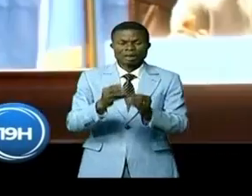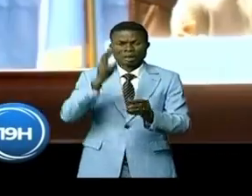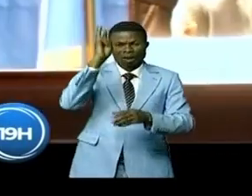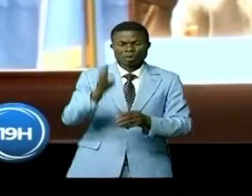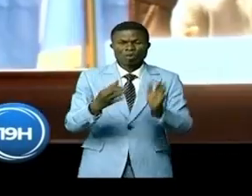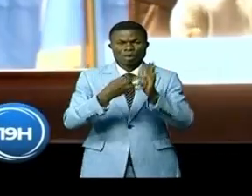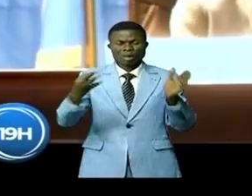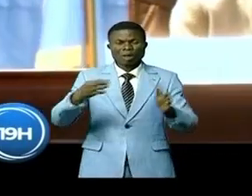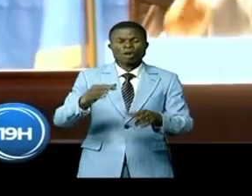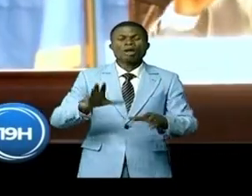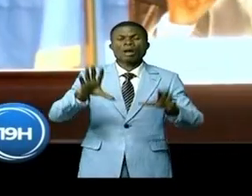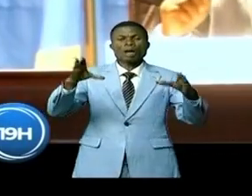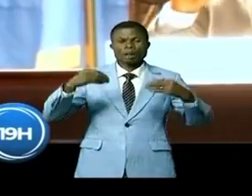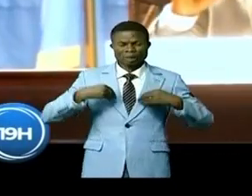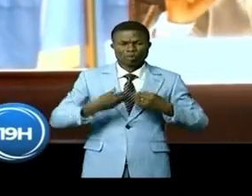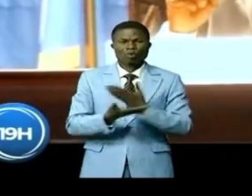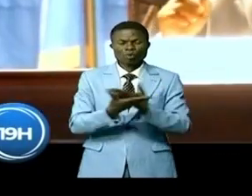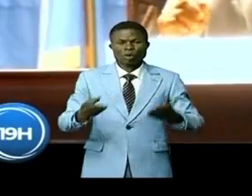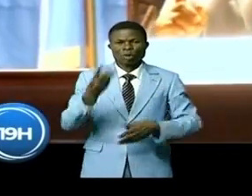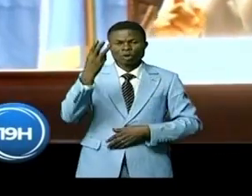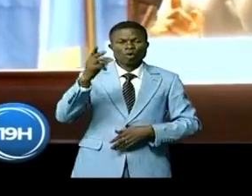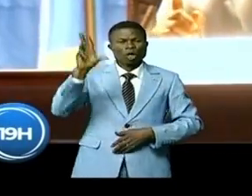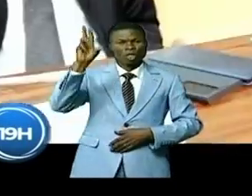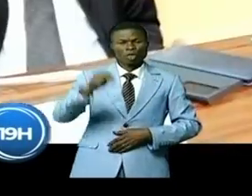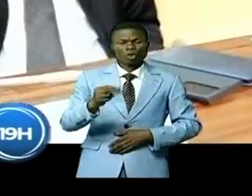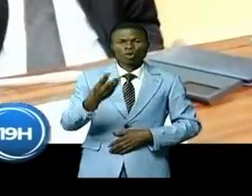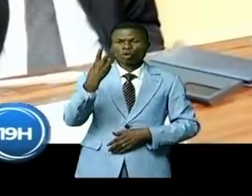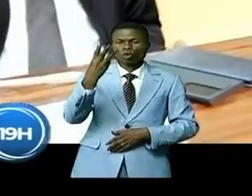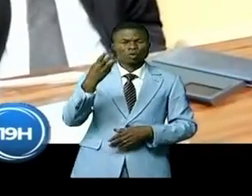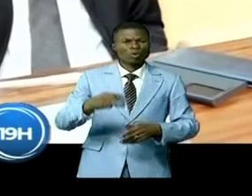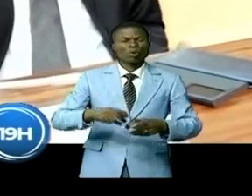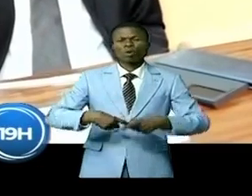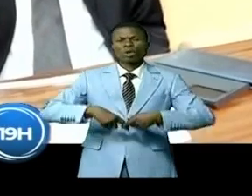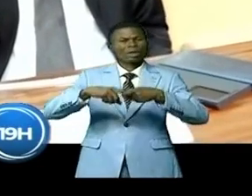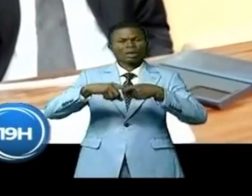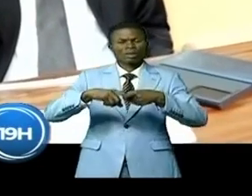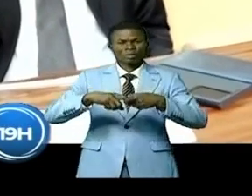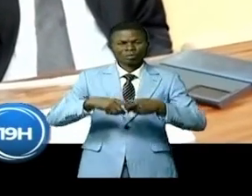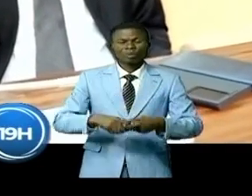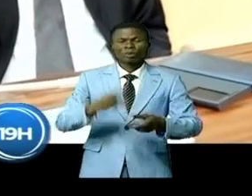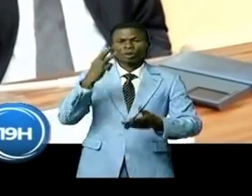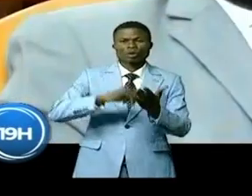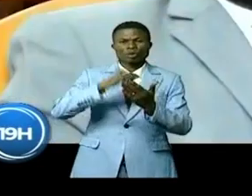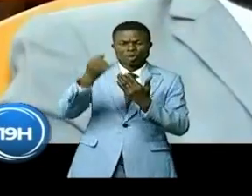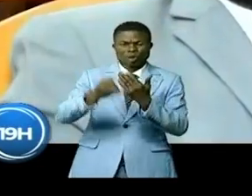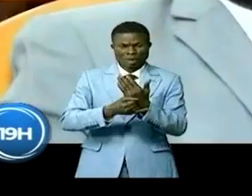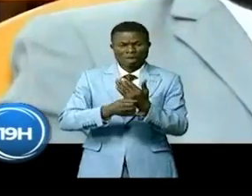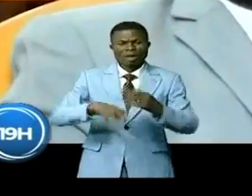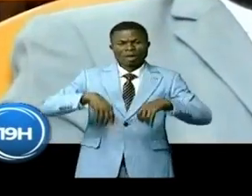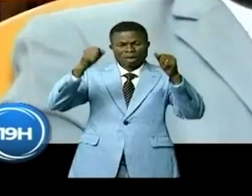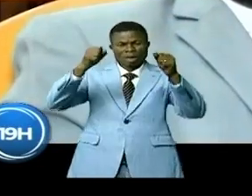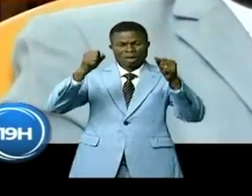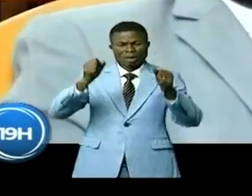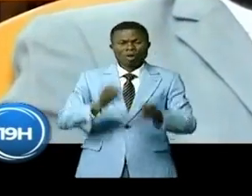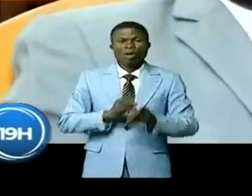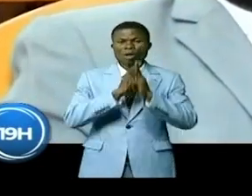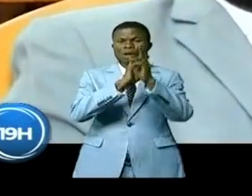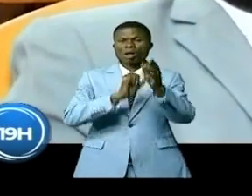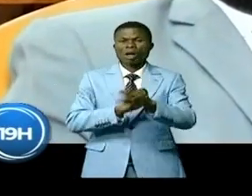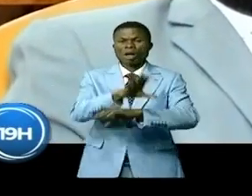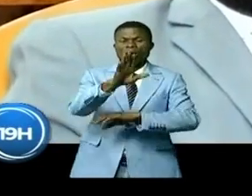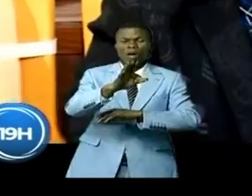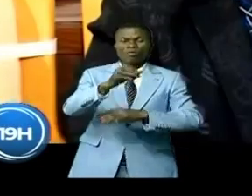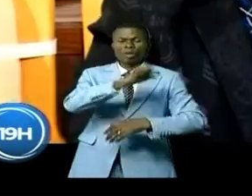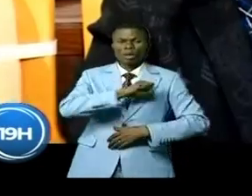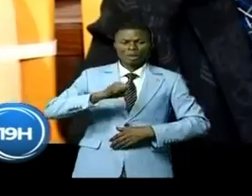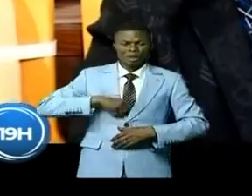380 ont voté oui, 3 non, 3 abstentions. Les 3 projets de loi portant ratification sont renvoyés au Sénat pour seconde